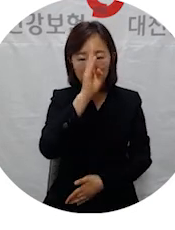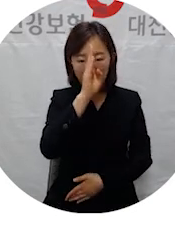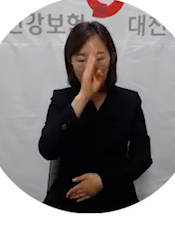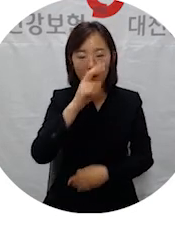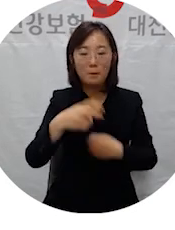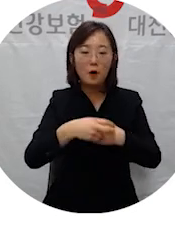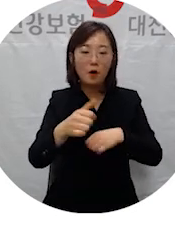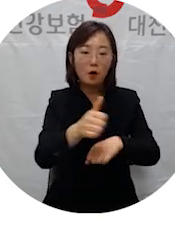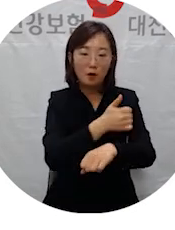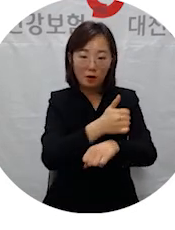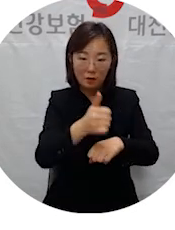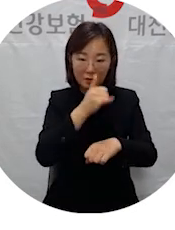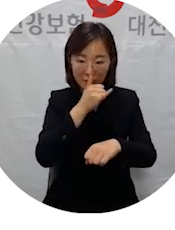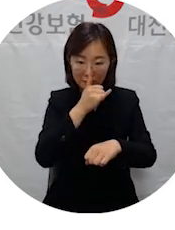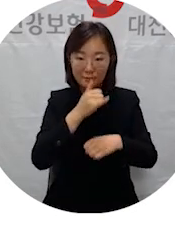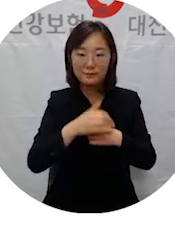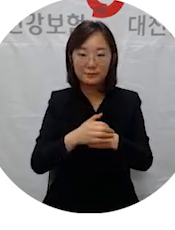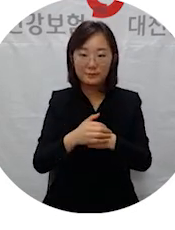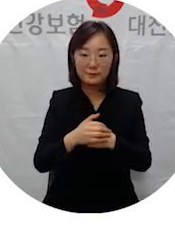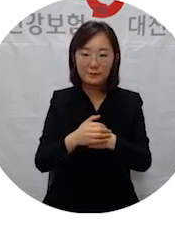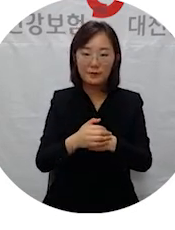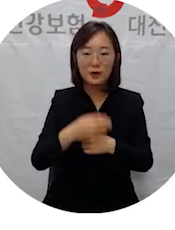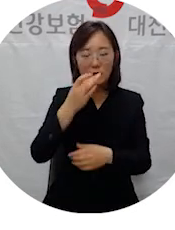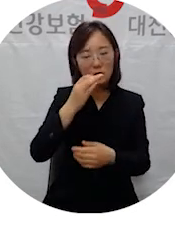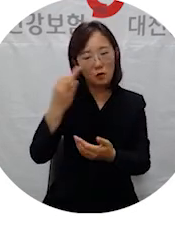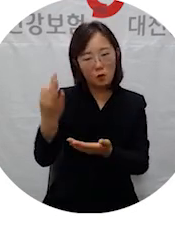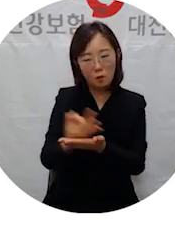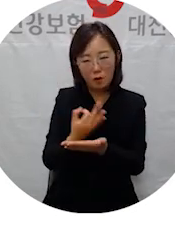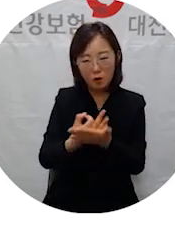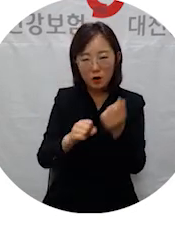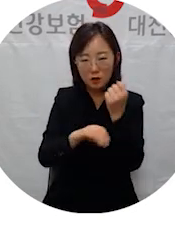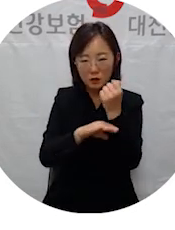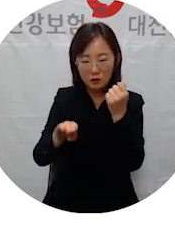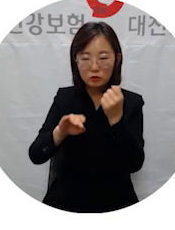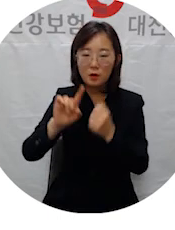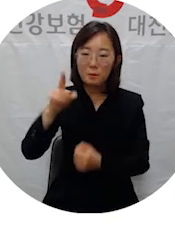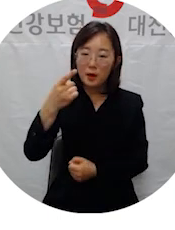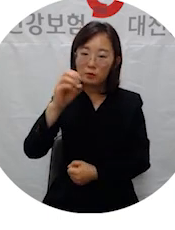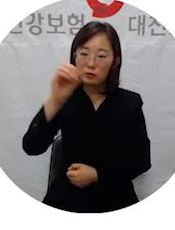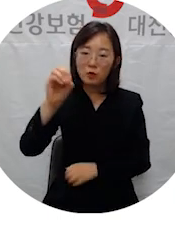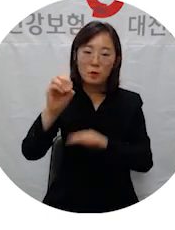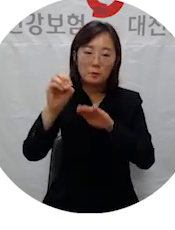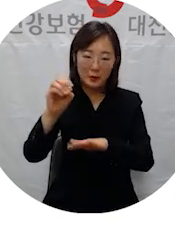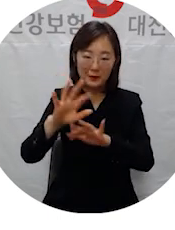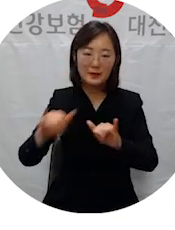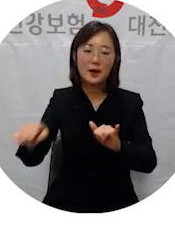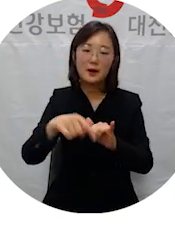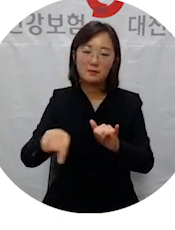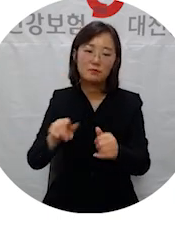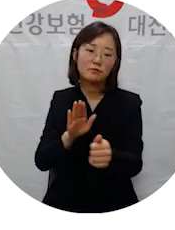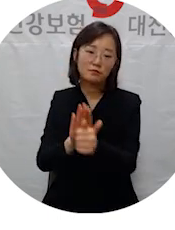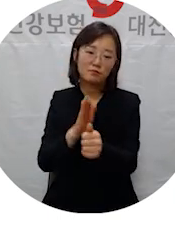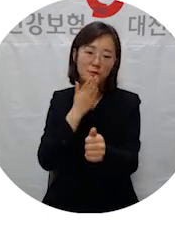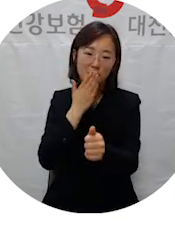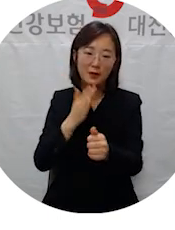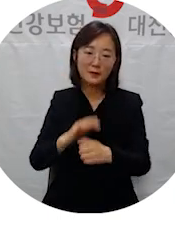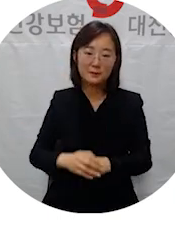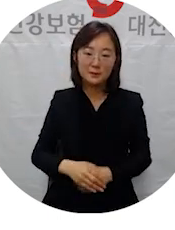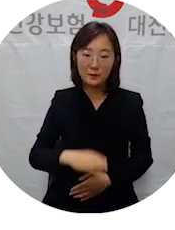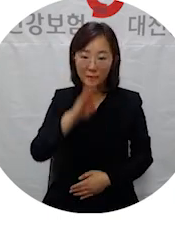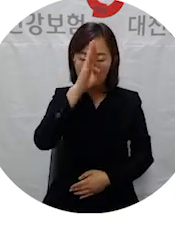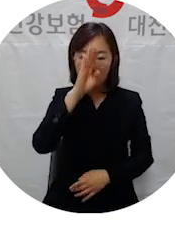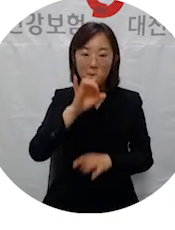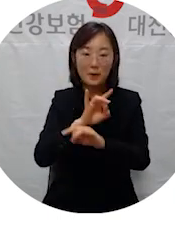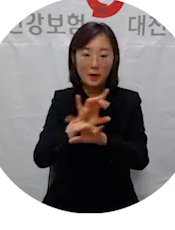모든 질환으로 인한 입원 진료 또는 중증 질환으로 외래 진료를 받은 경우에 기준 중위소득